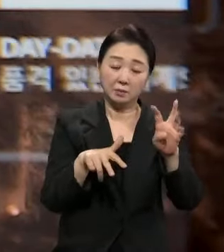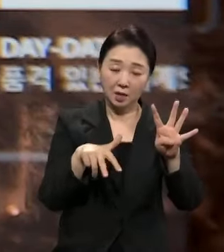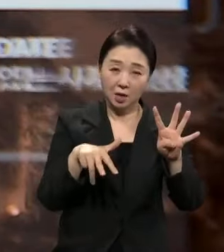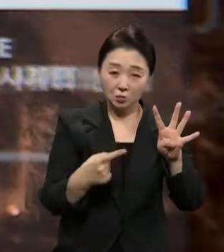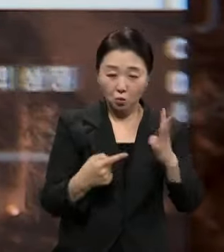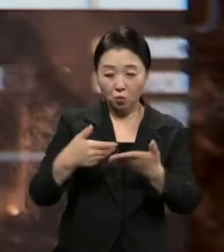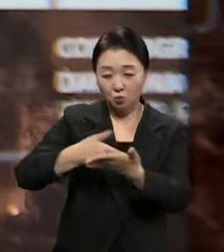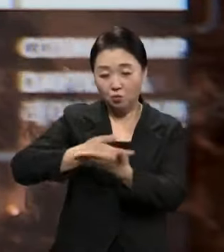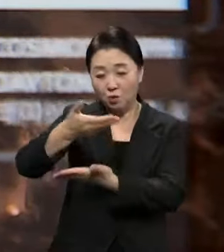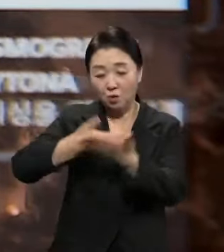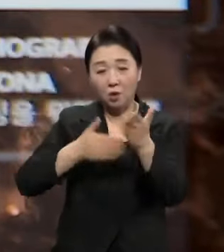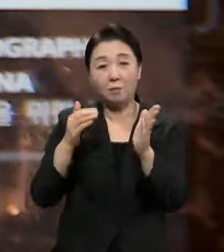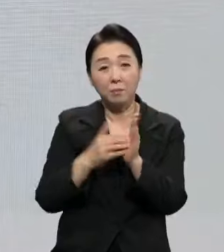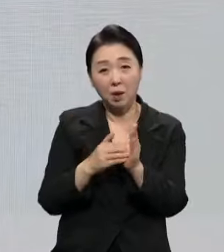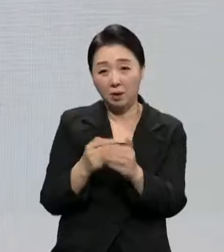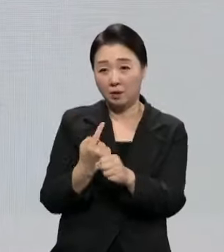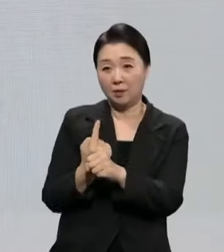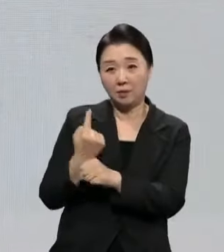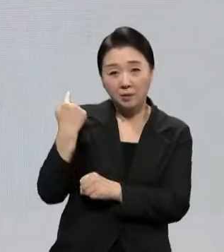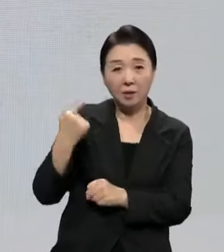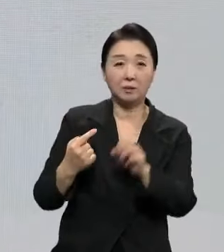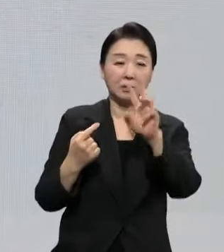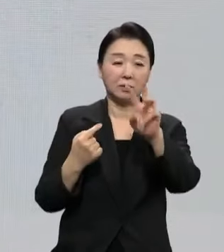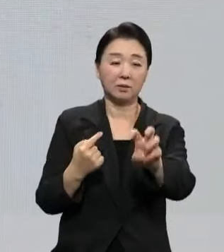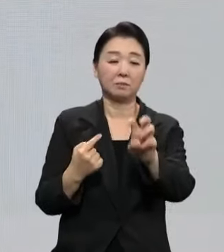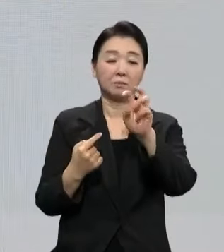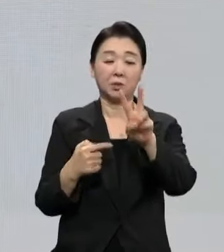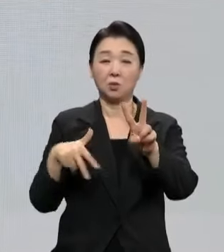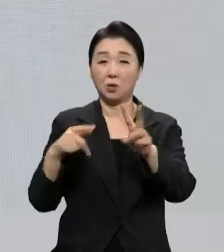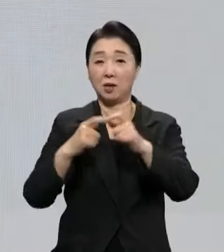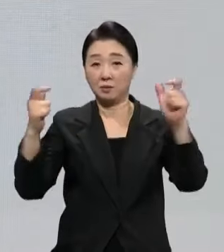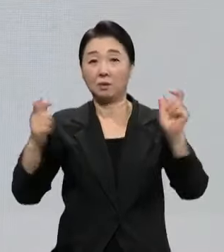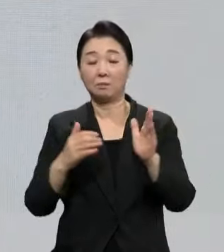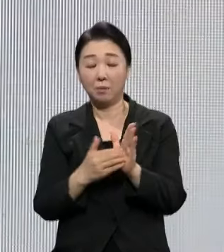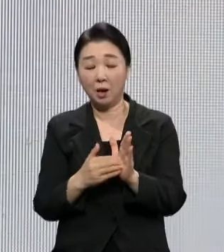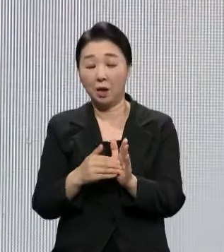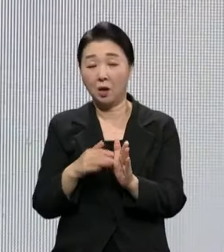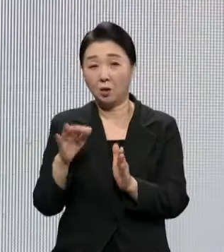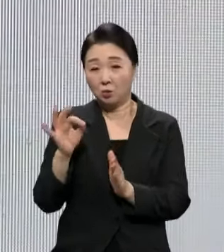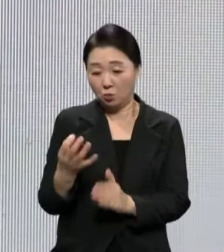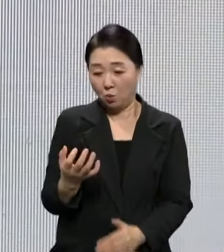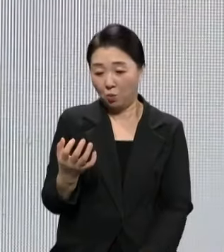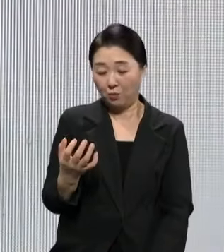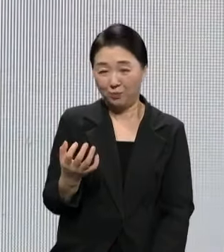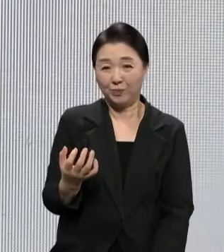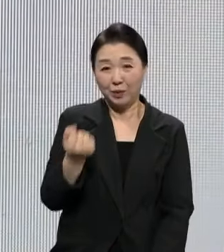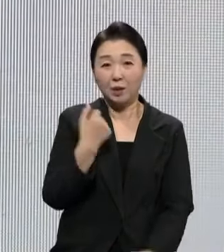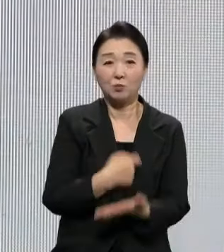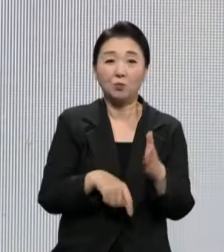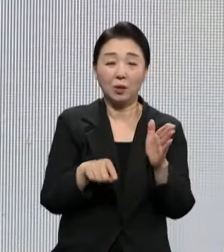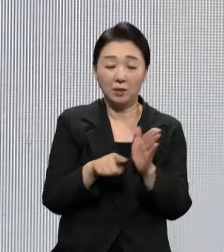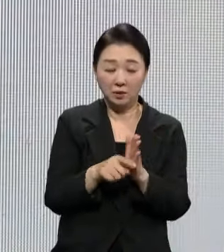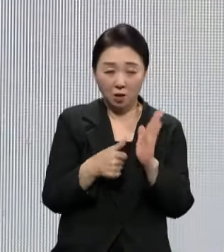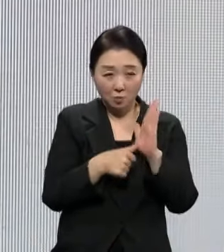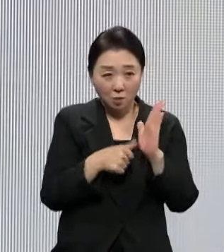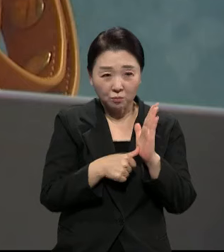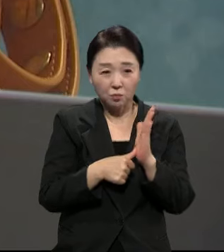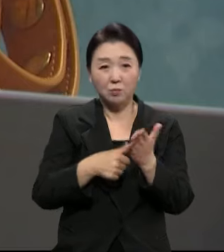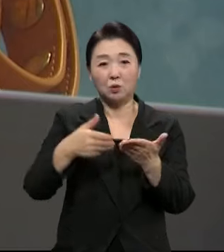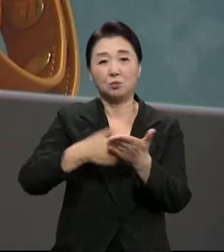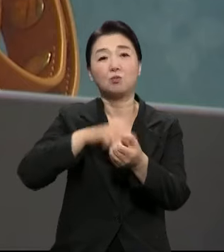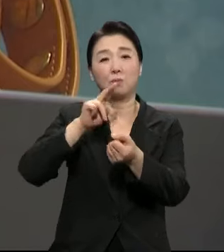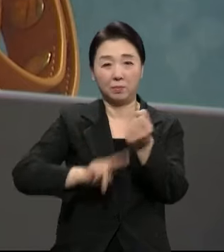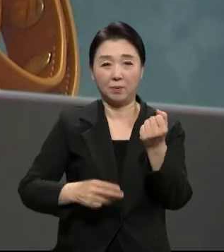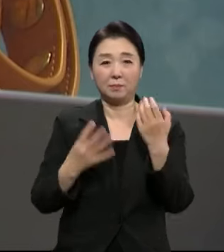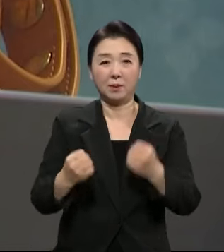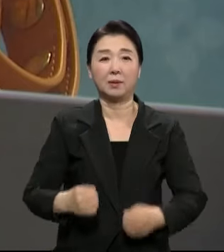시장 규모는 지난해 32조 원까지 늘었습니다. 자금 마련을 위해 가지고 있던 명품을 중고 플랫폼에 다시 내놓는 사례도 늘고